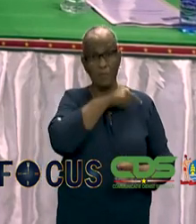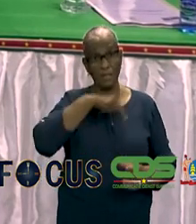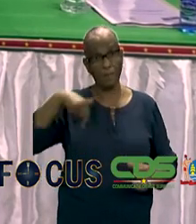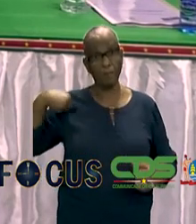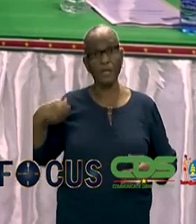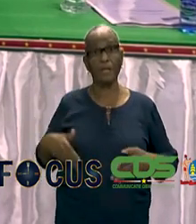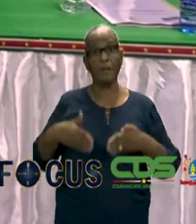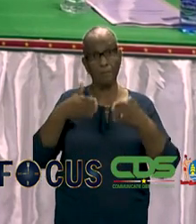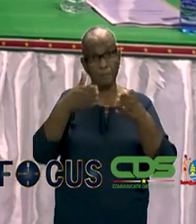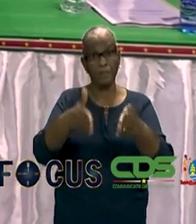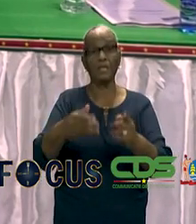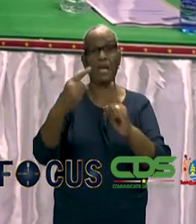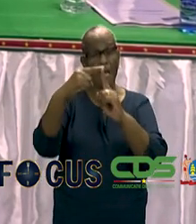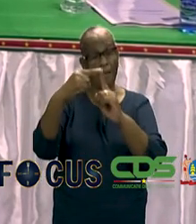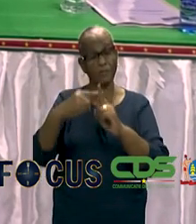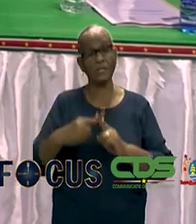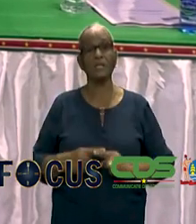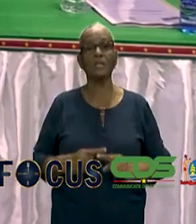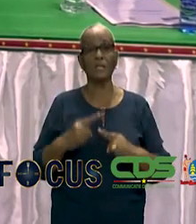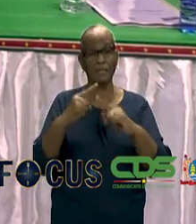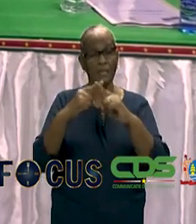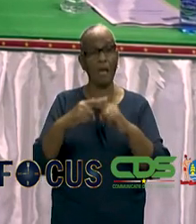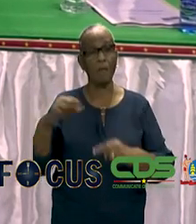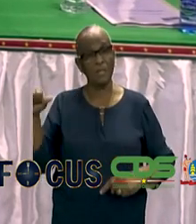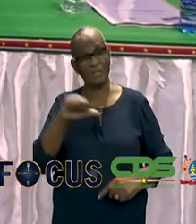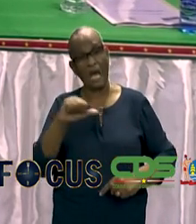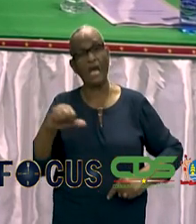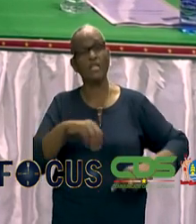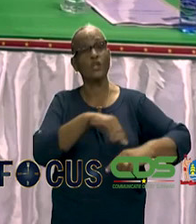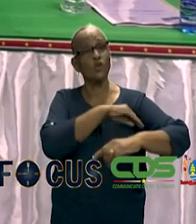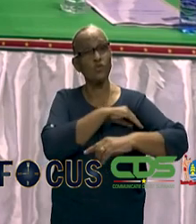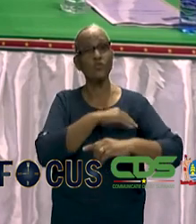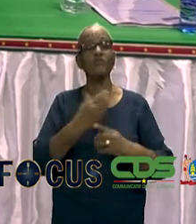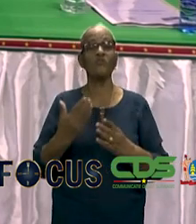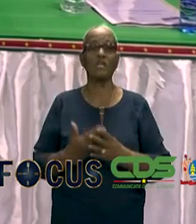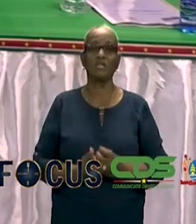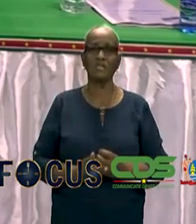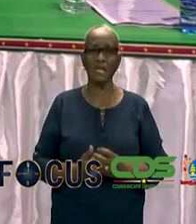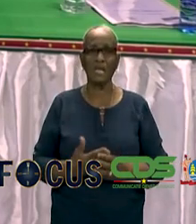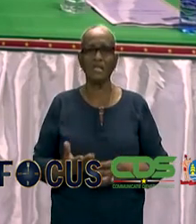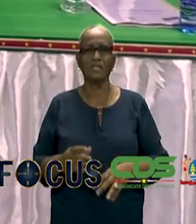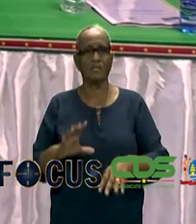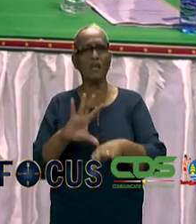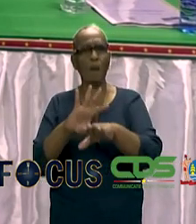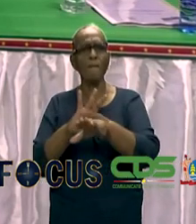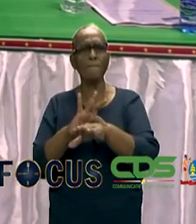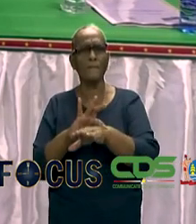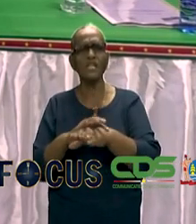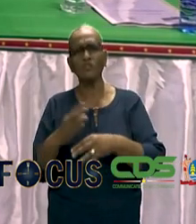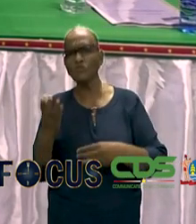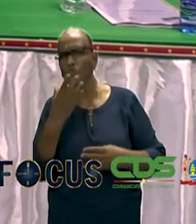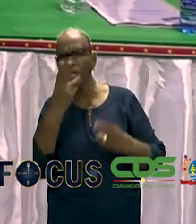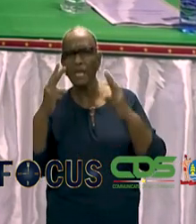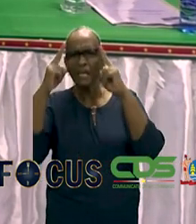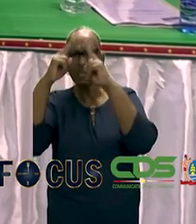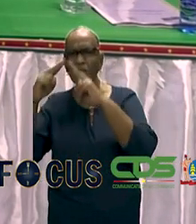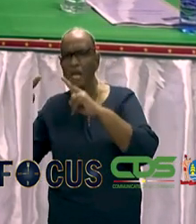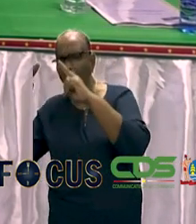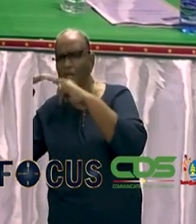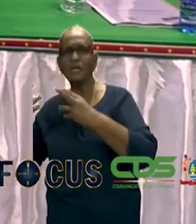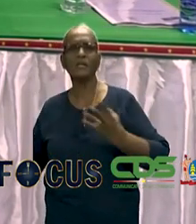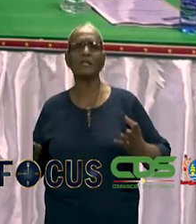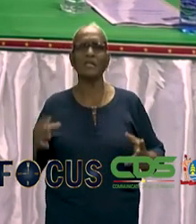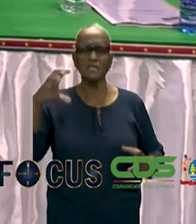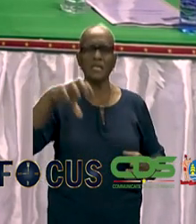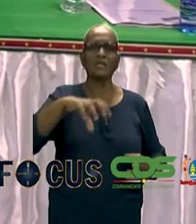aan het Amsterdam Medisch Centrum, een ander universitair medisch centrum. Dus u ziet dat wij naar 2 universitaire medische centra zijn geweest.